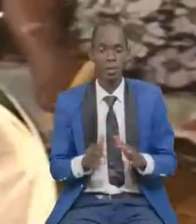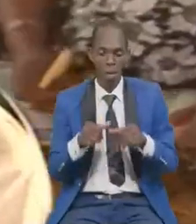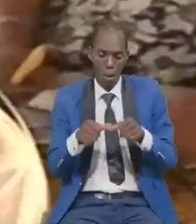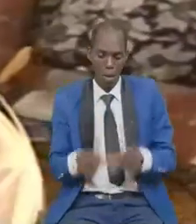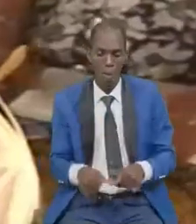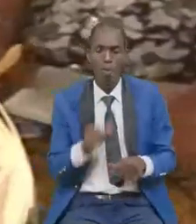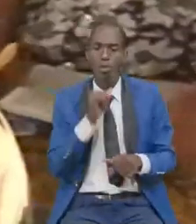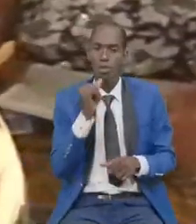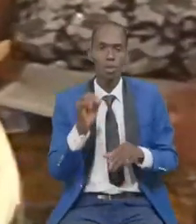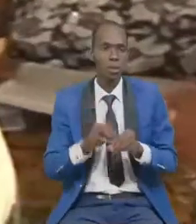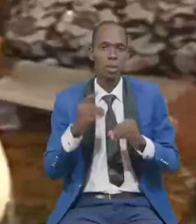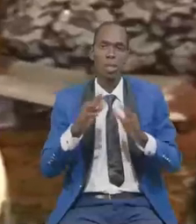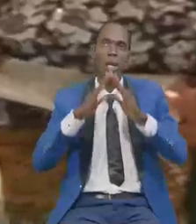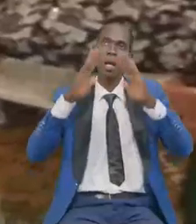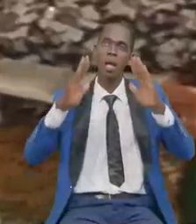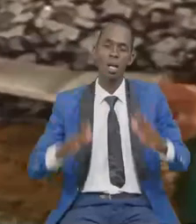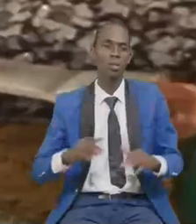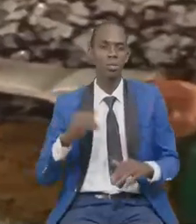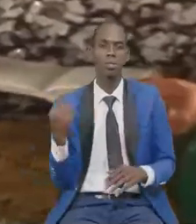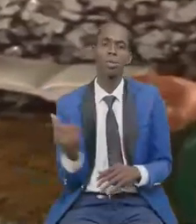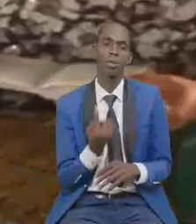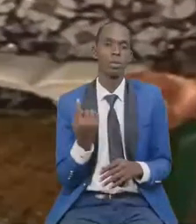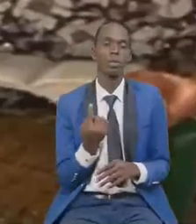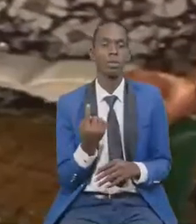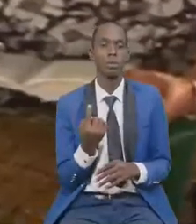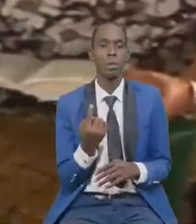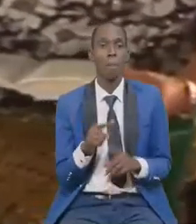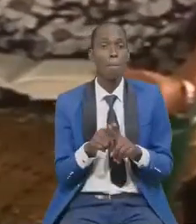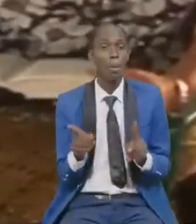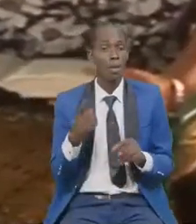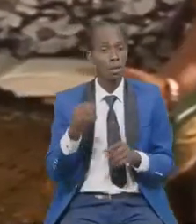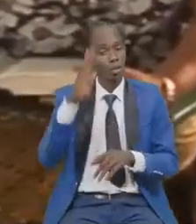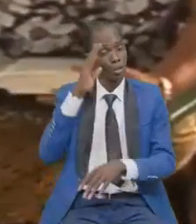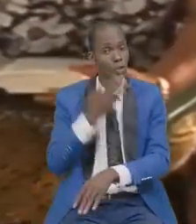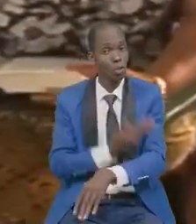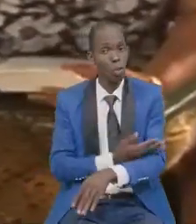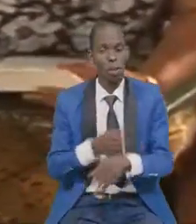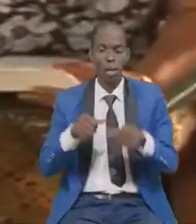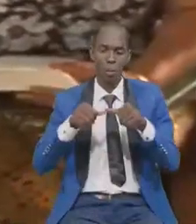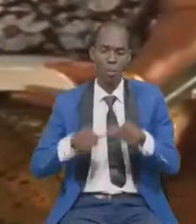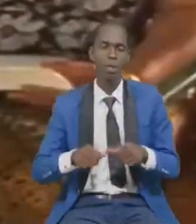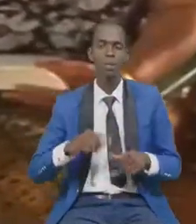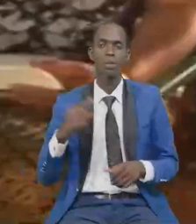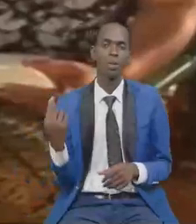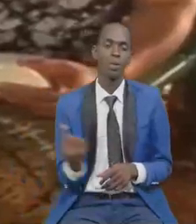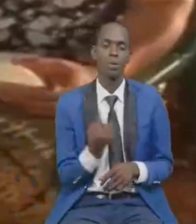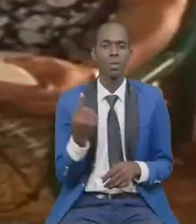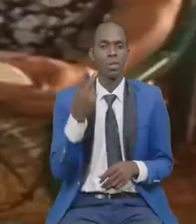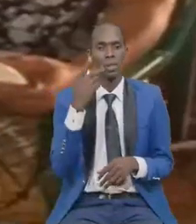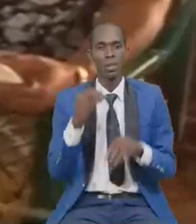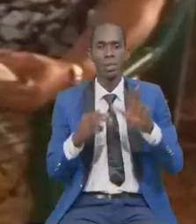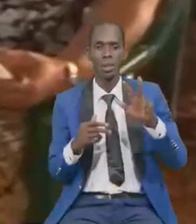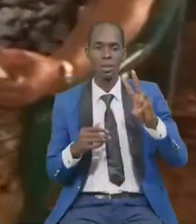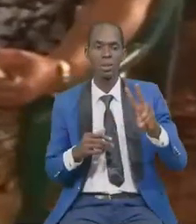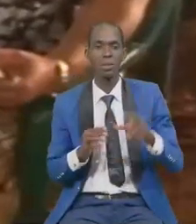L'esclave ne demeure pas toujours dans la maison. Le Fils y demeure toujours. Verset 36. Si